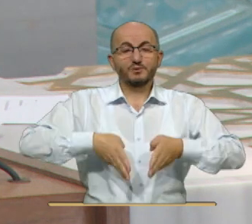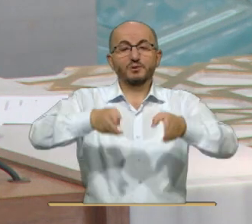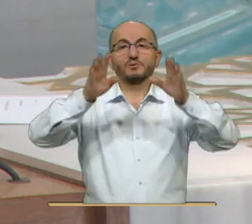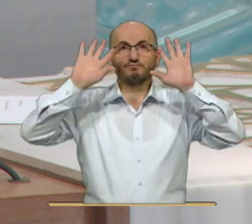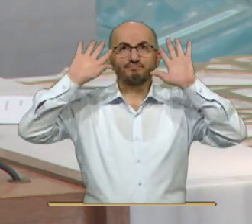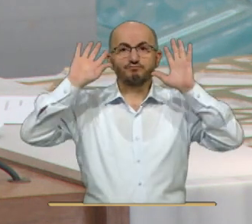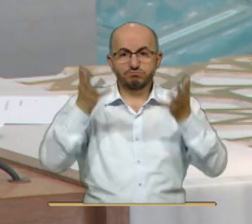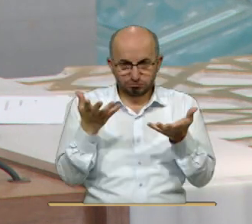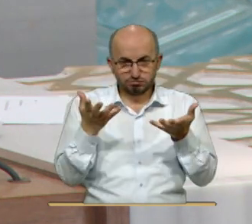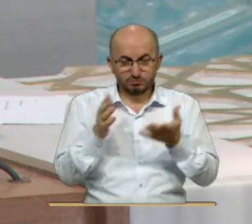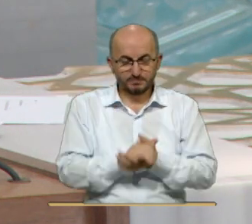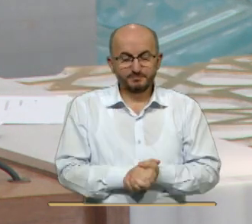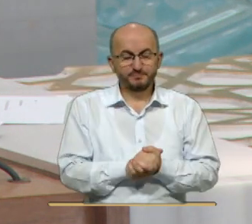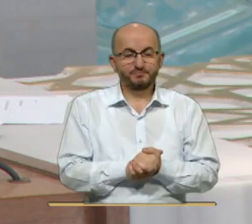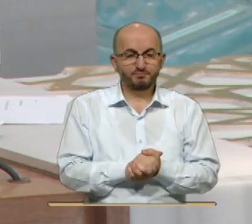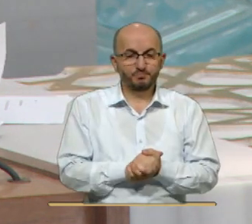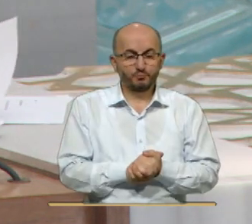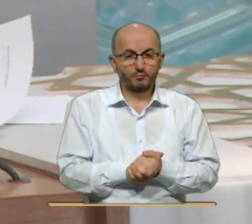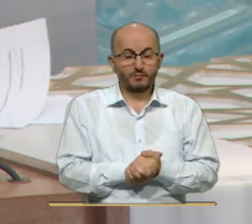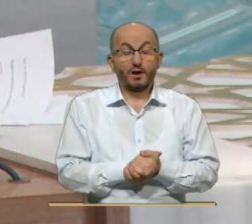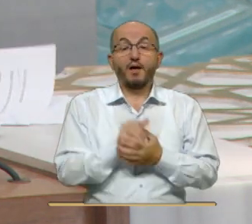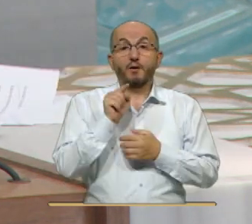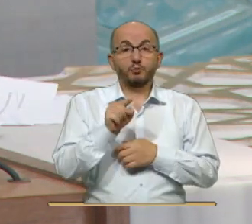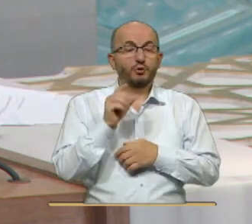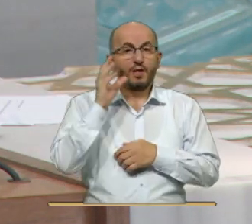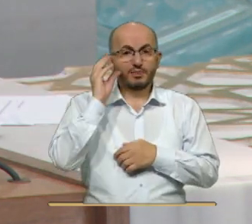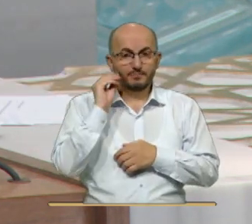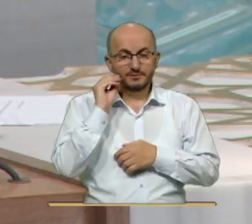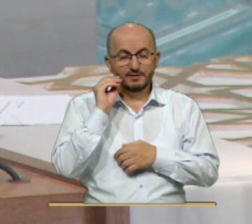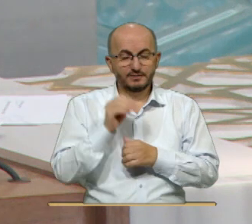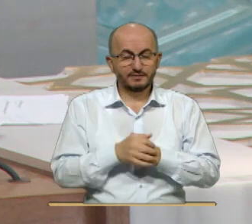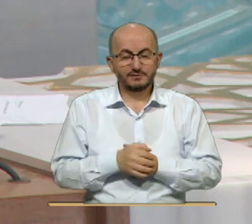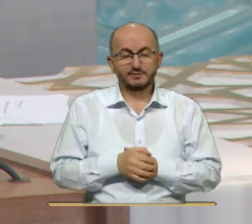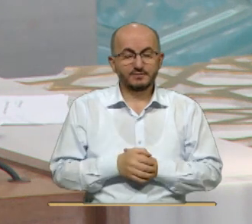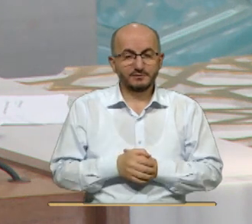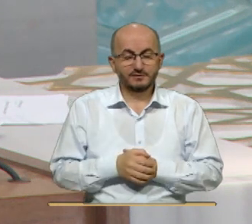yolumuzu şaşırırız. Bu anlamda